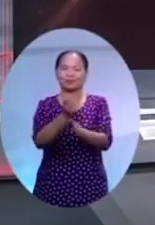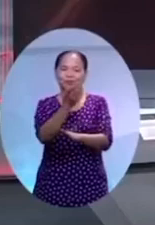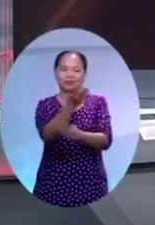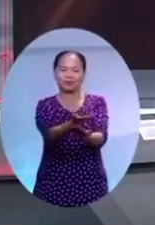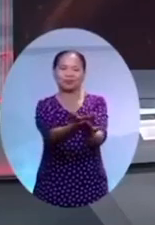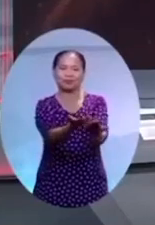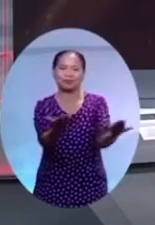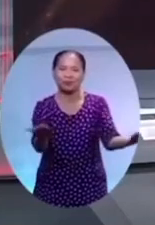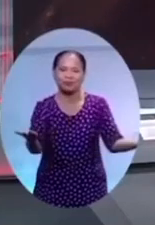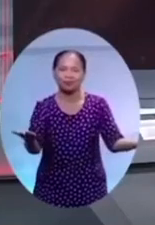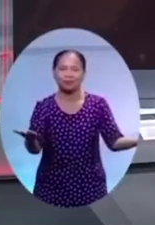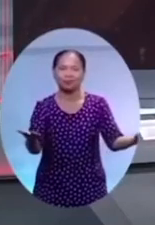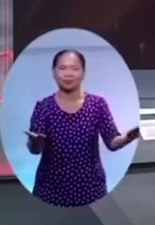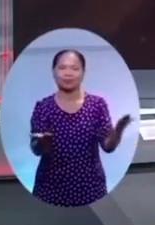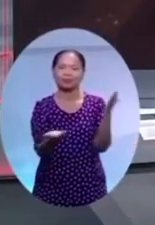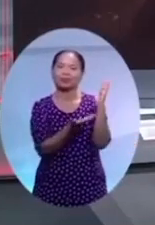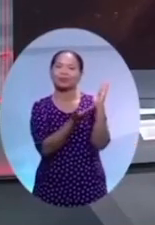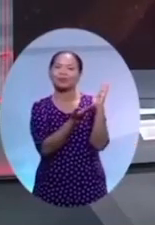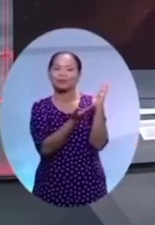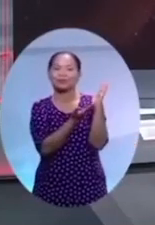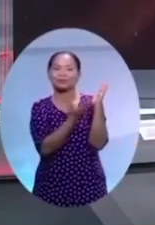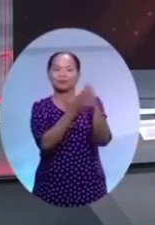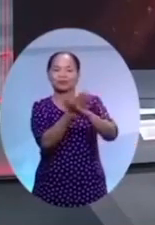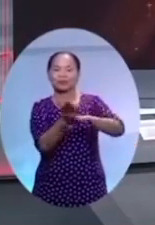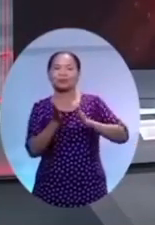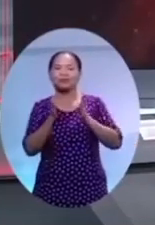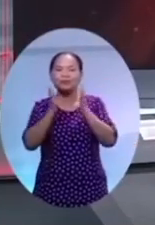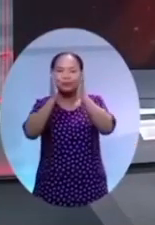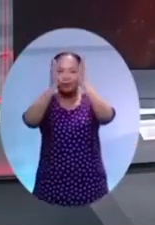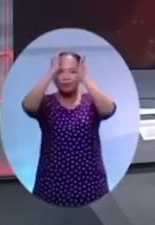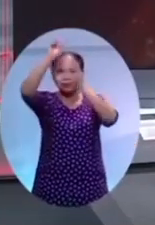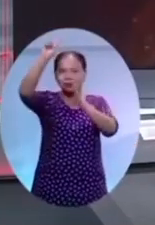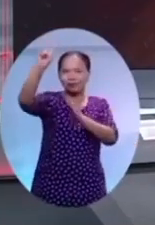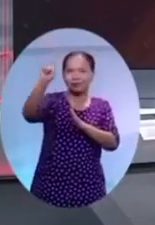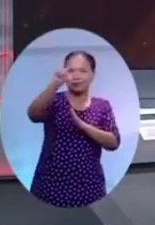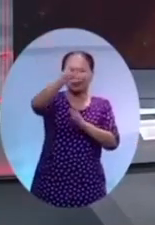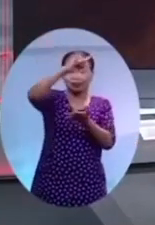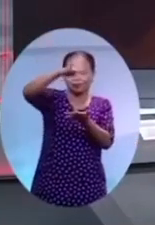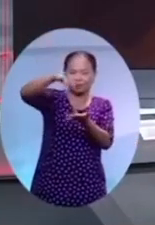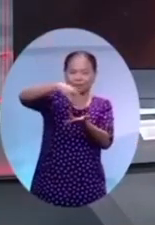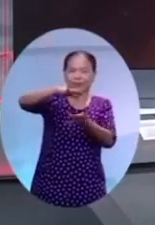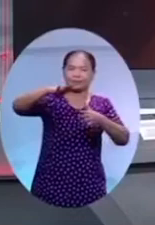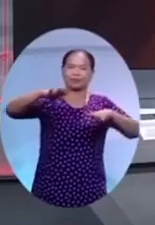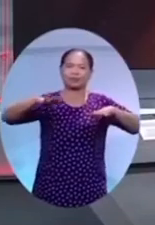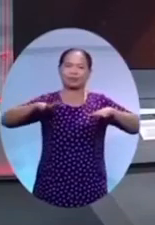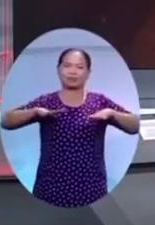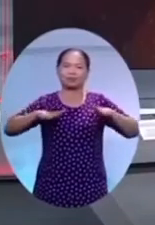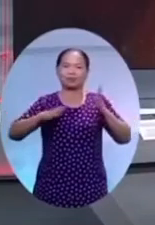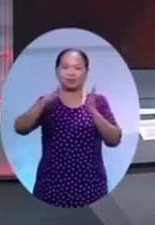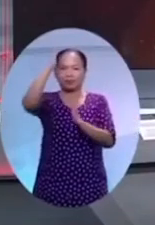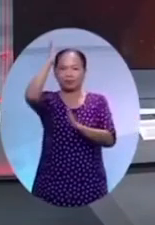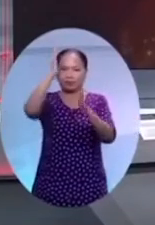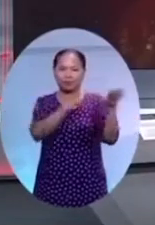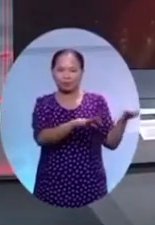mô giới thiệu sản phẩm nhà ở, đô thị vệ tinh và du lịch nghỉ dưỡng ấn tượng tại thành phố Hồ Chí Minh và các tỉnh lân cận.